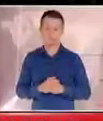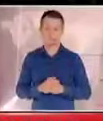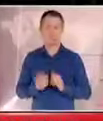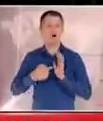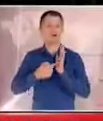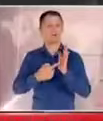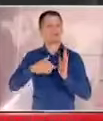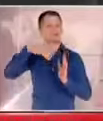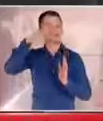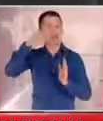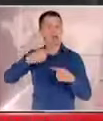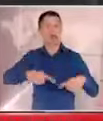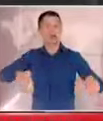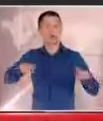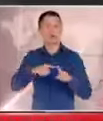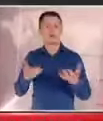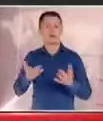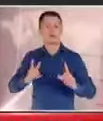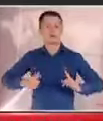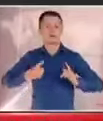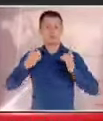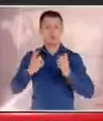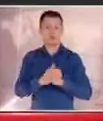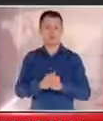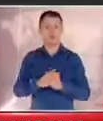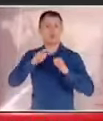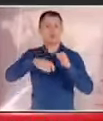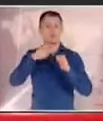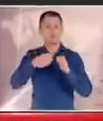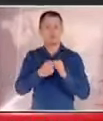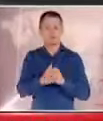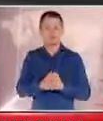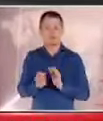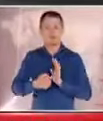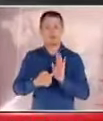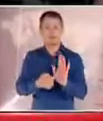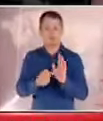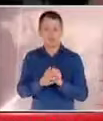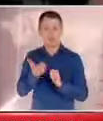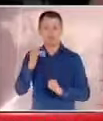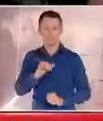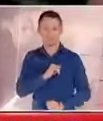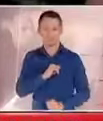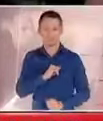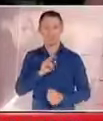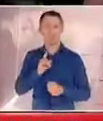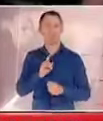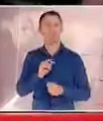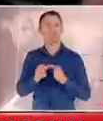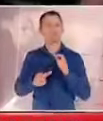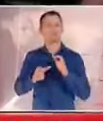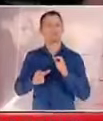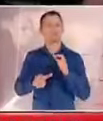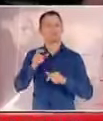reflectă zilele noastre pe care le trăim. Filmele care au fost prezentate au fost interesante și cu subiecte